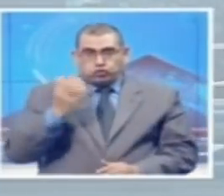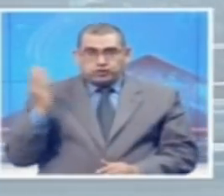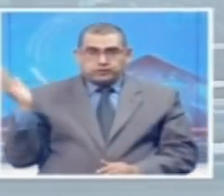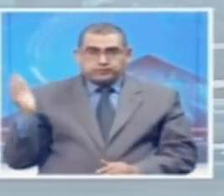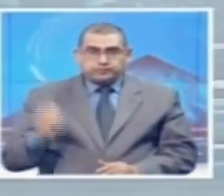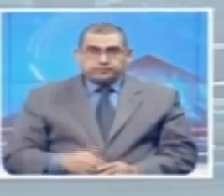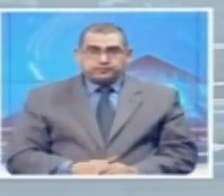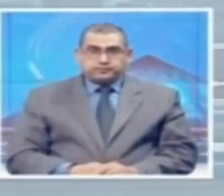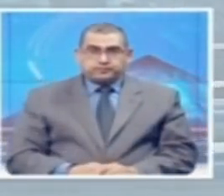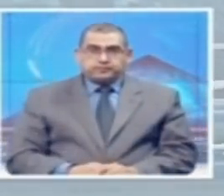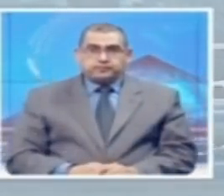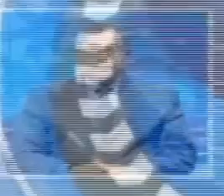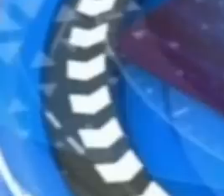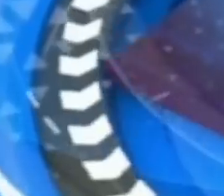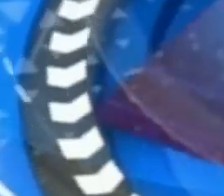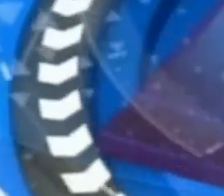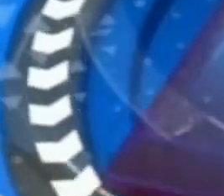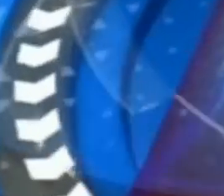الهاتف.